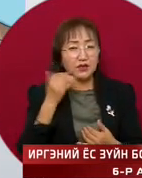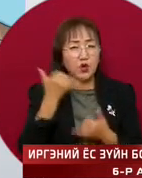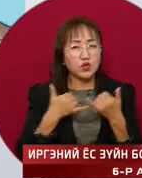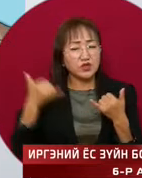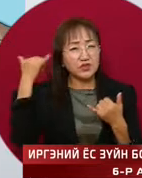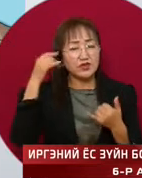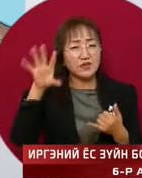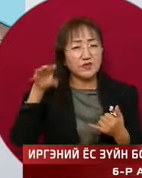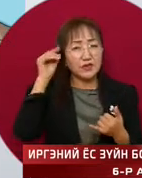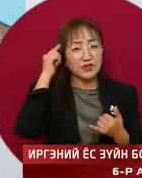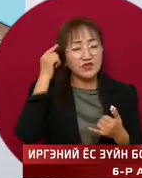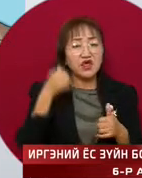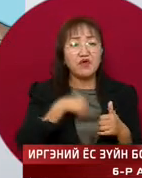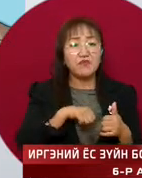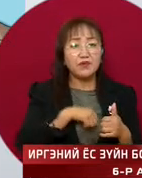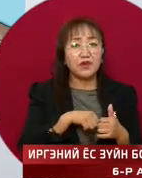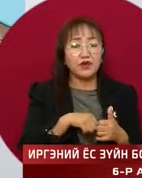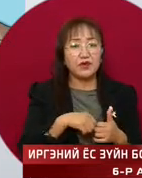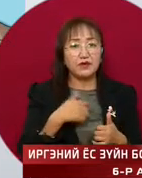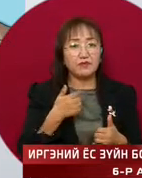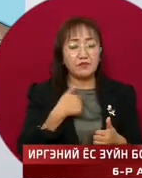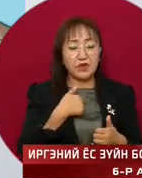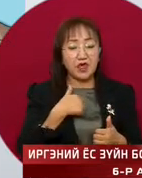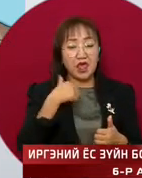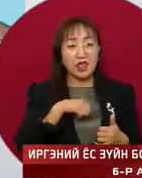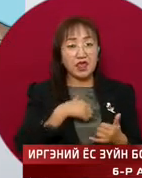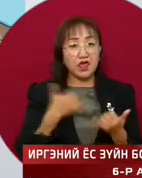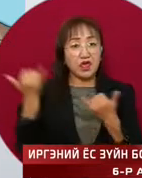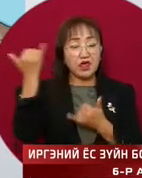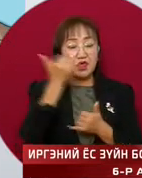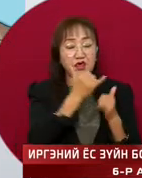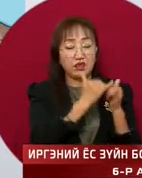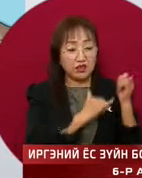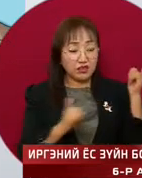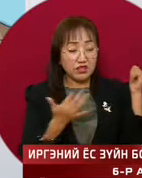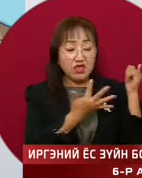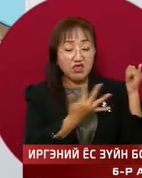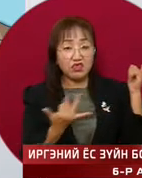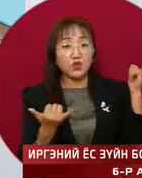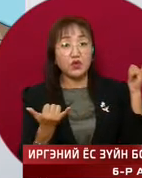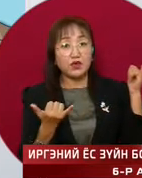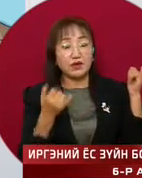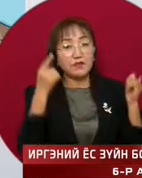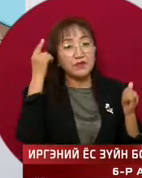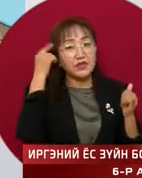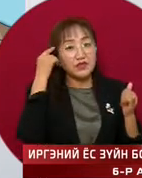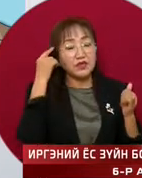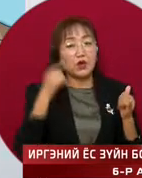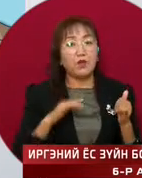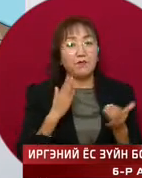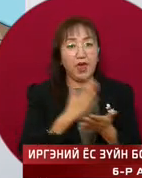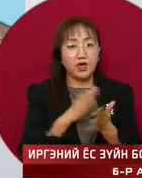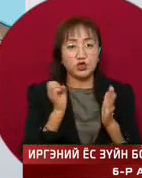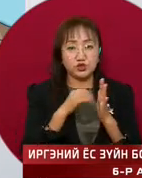бэ? Хүн бүр өөрийгөө хэний хитэх үе гэдгийг мэдэх юм байна шүү дээ. Эдгээр шалтгааны